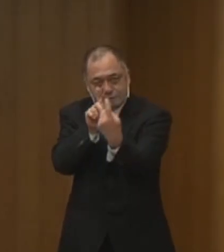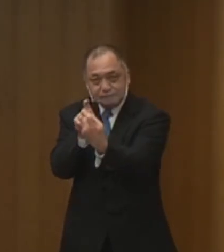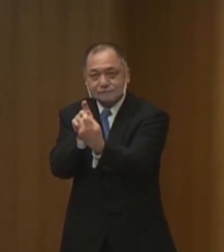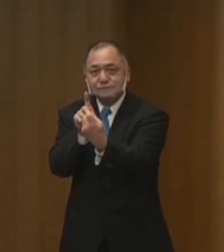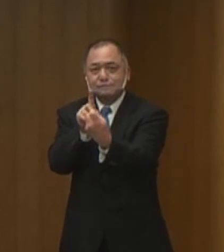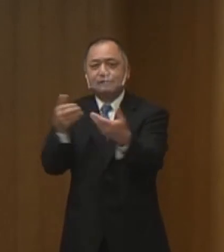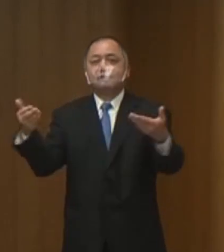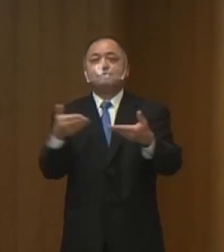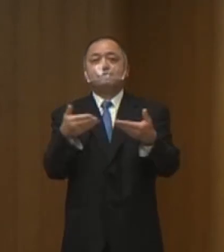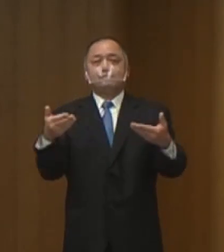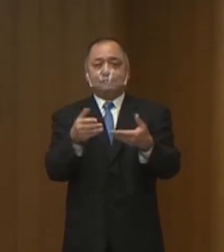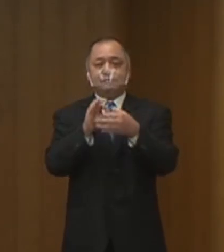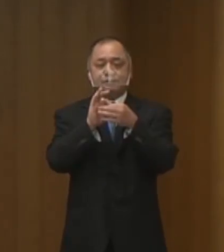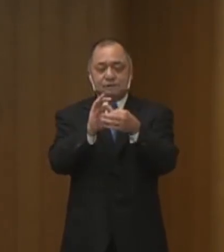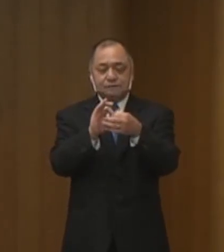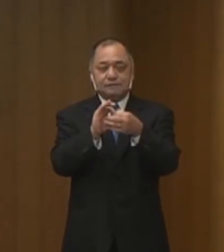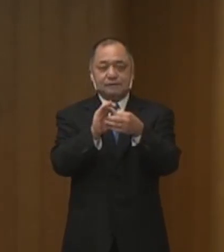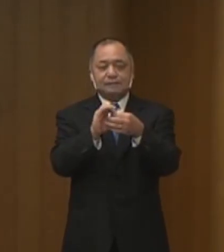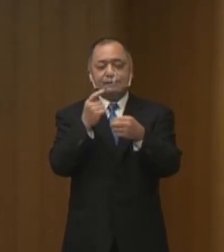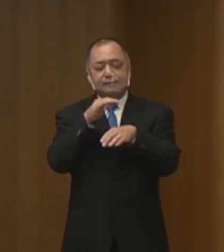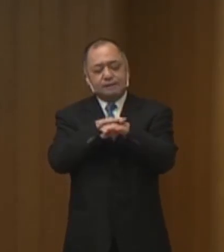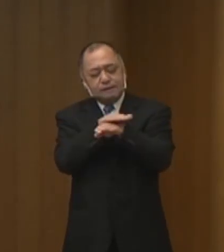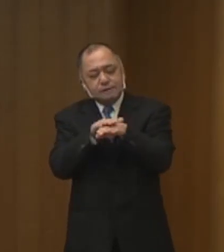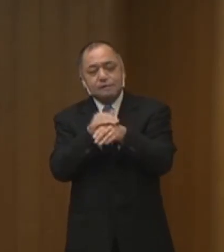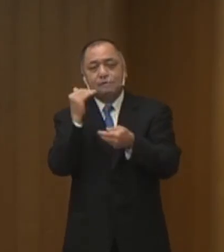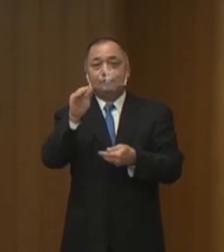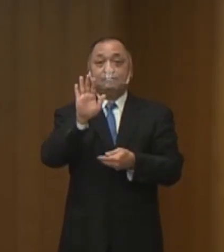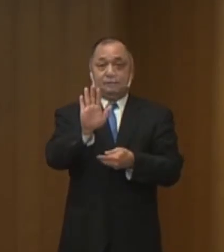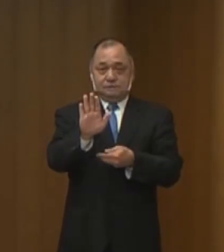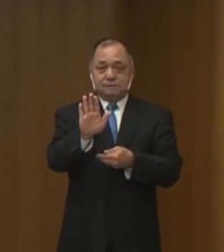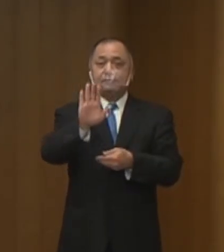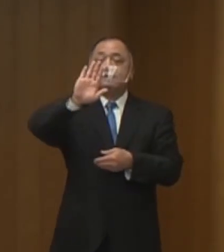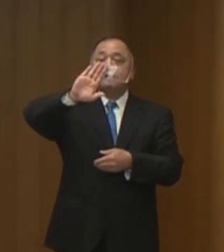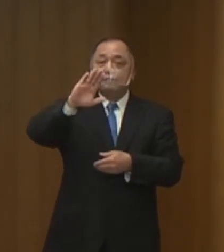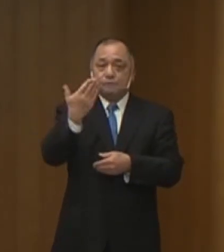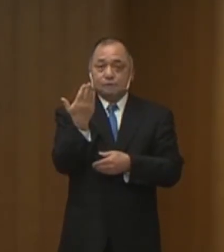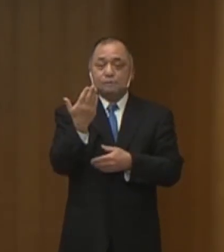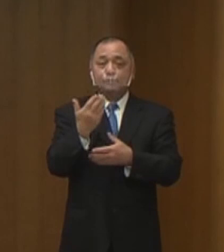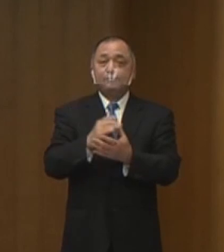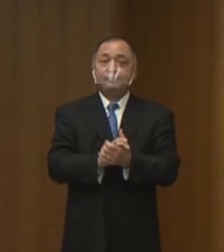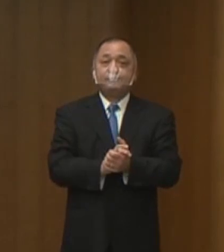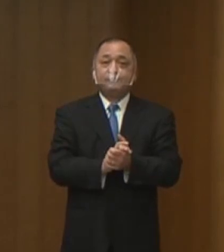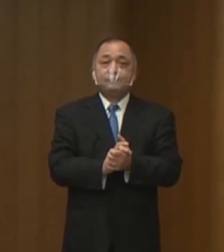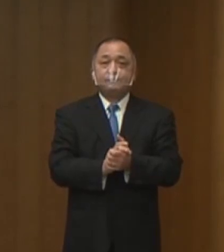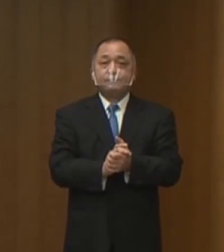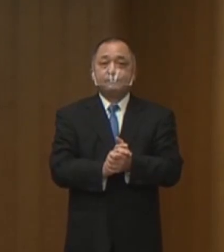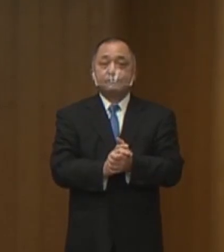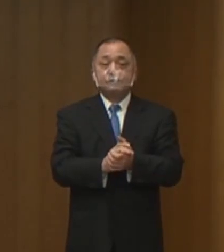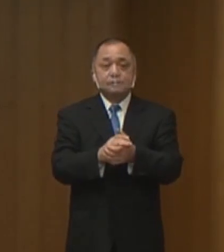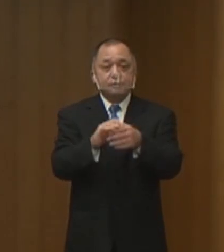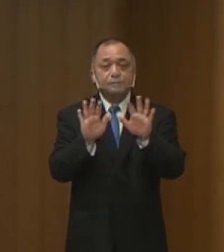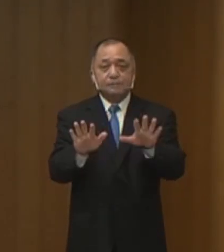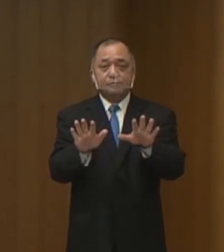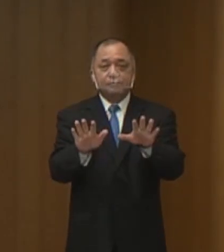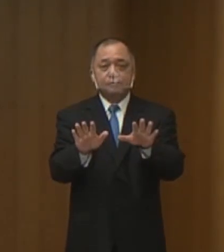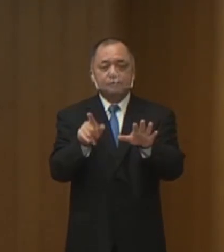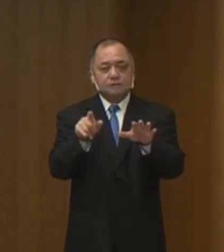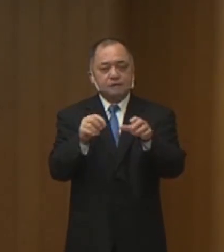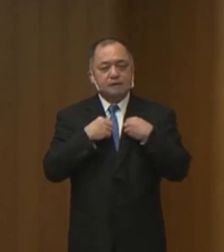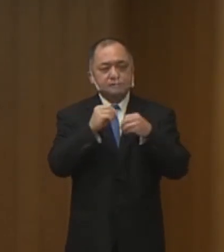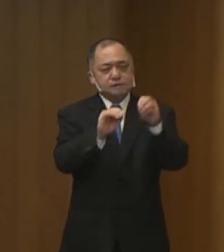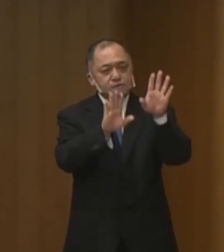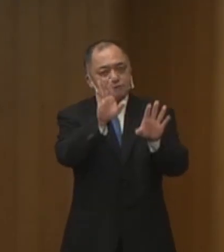ネスの上でも、これはとても大切なことだということでありますが、この今の現下の感染状